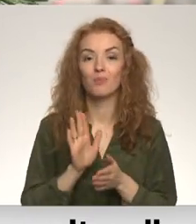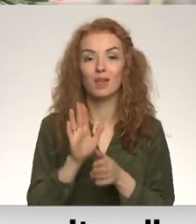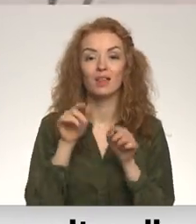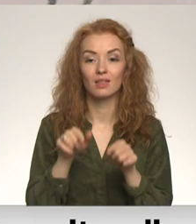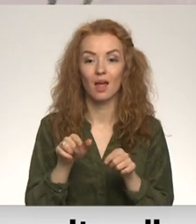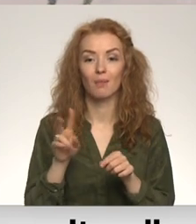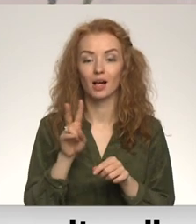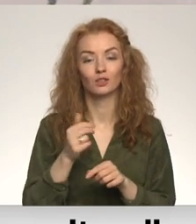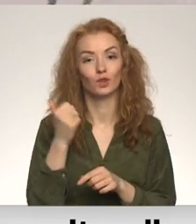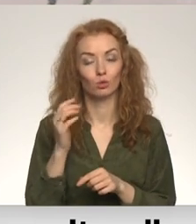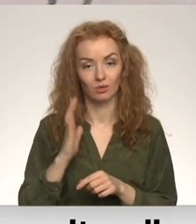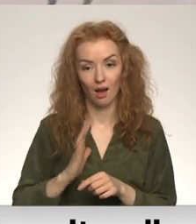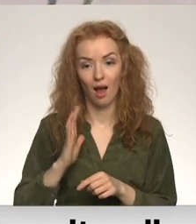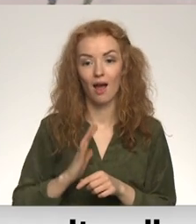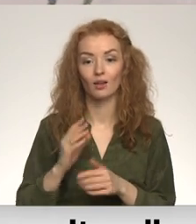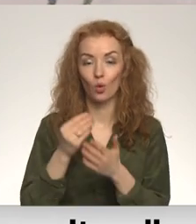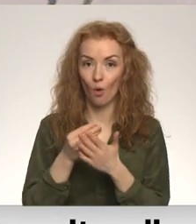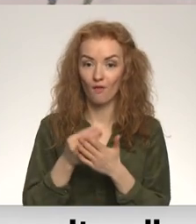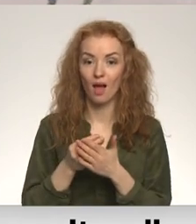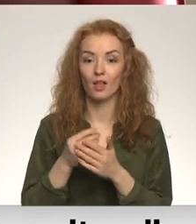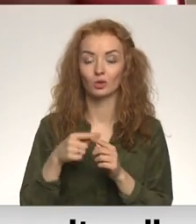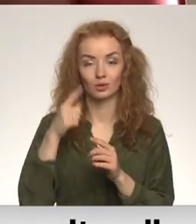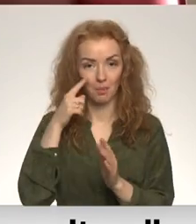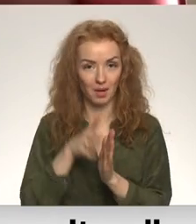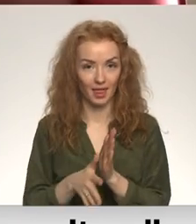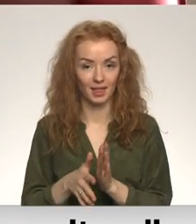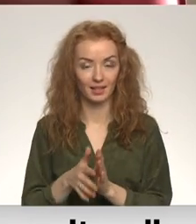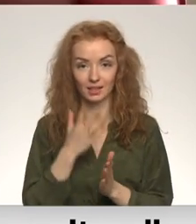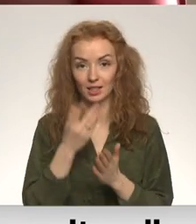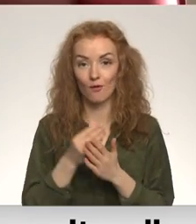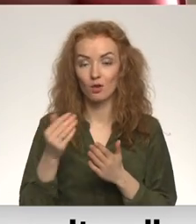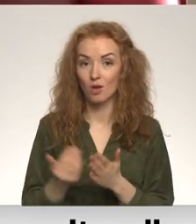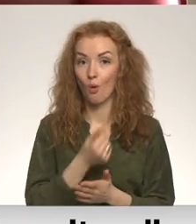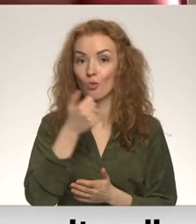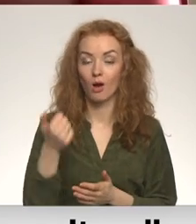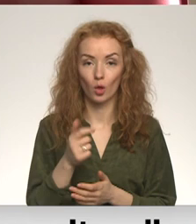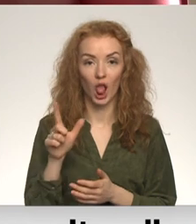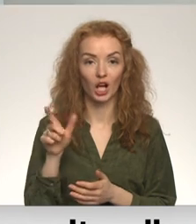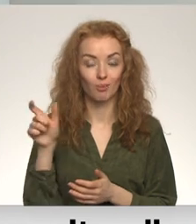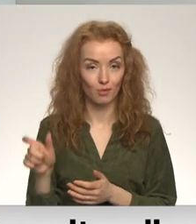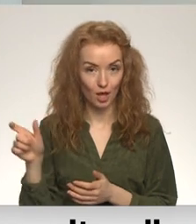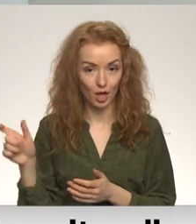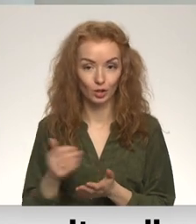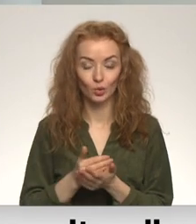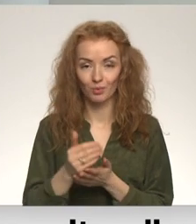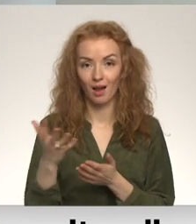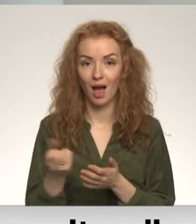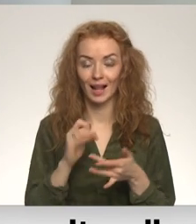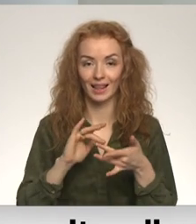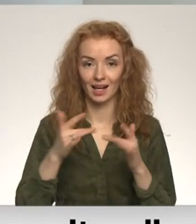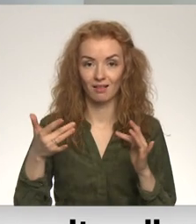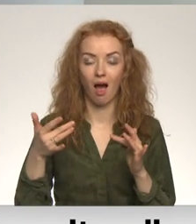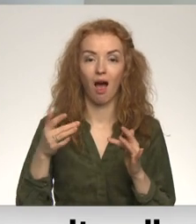kas viņus gaida, viņus novērtēs, viņus sapratīs. Savu jauno gadu lībieši turpināja ar digitālās